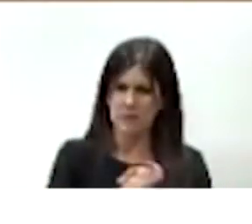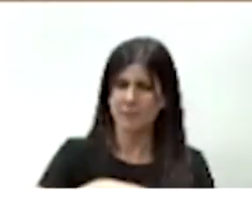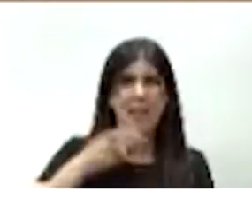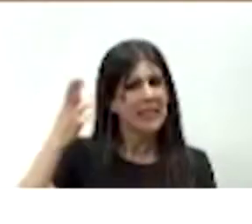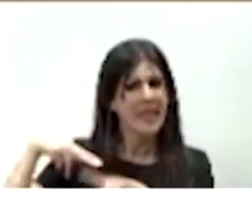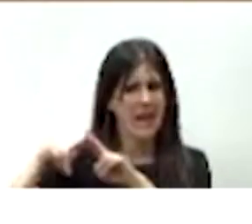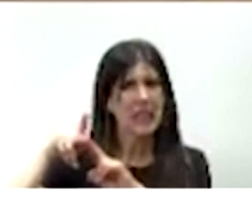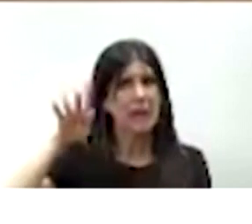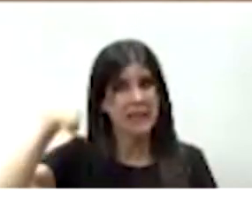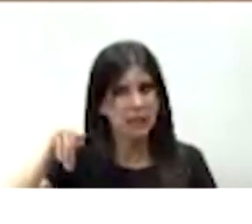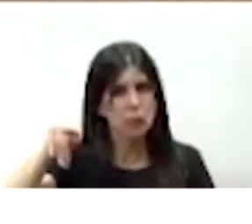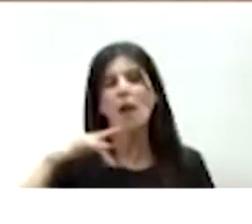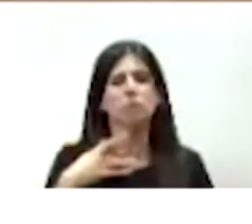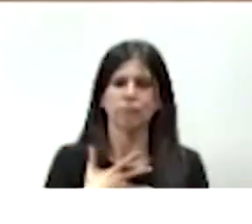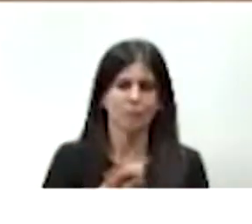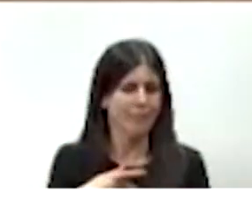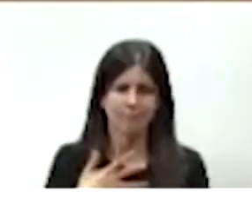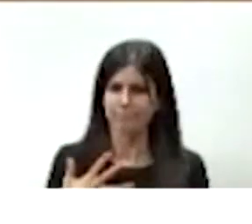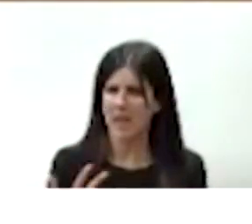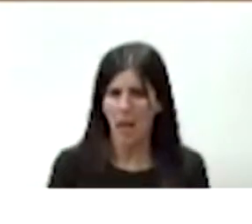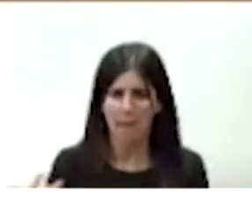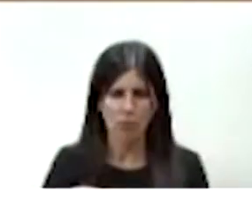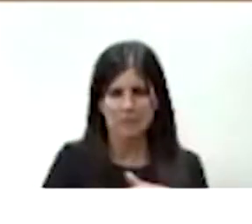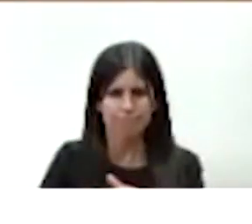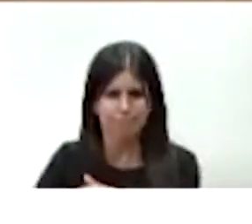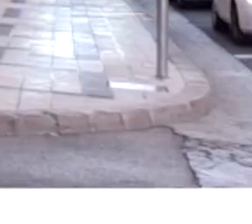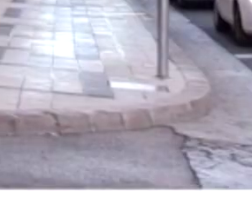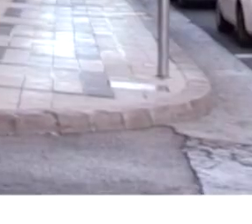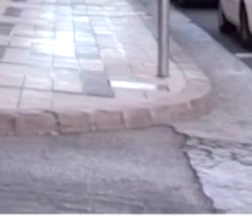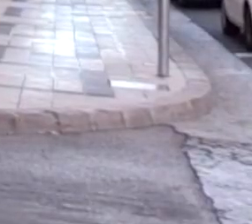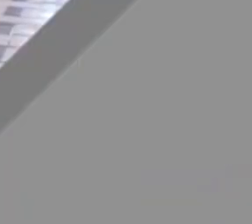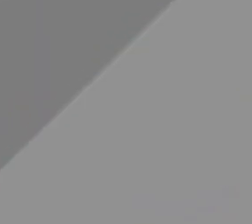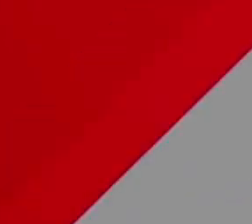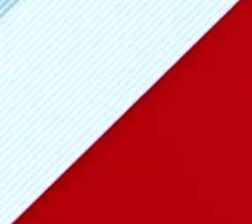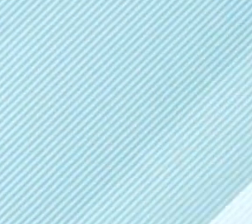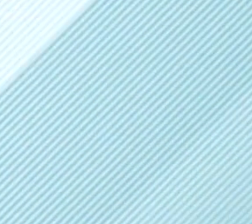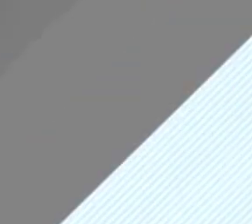Cataluña hará todo lo posible para agilizar esa llegada. No le quepa ninguna duda.